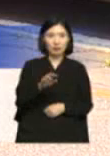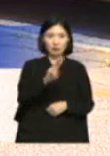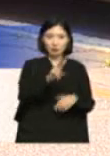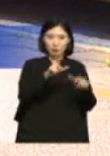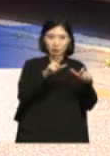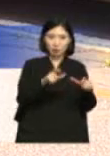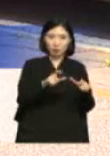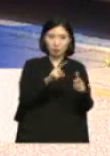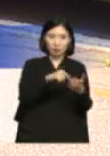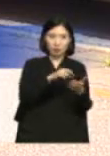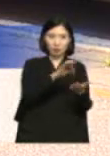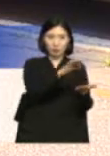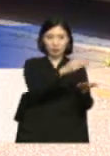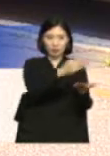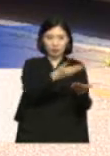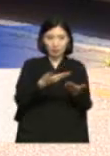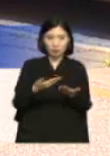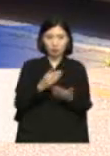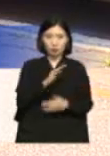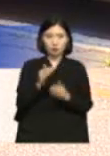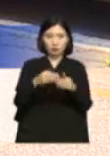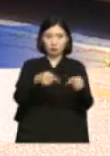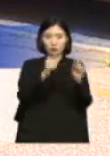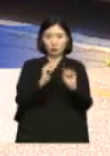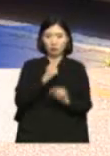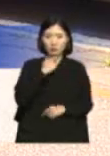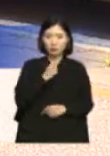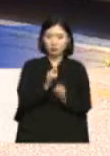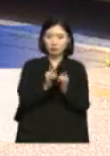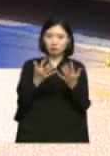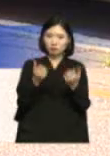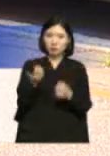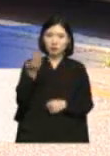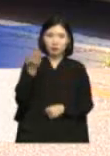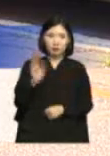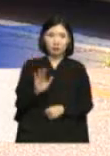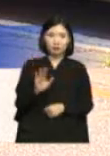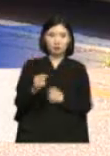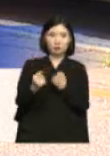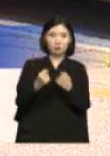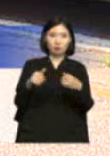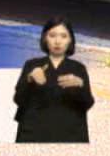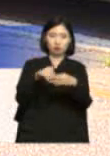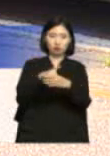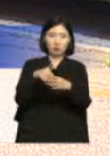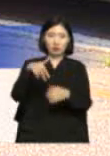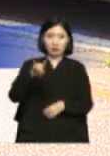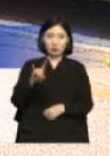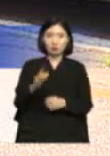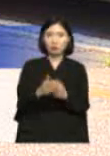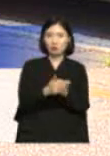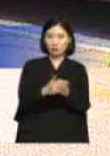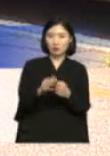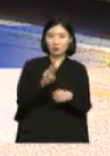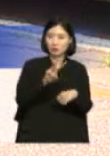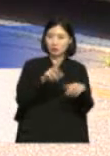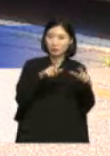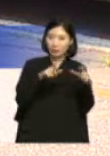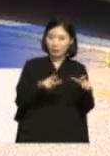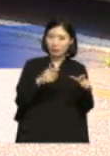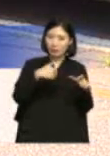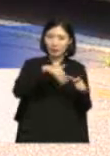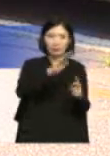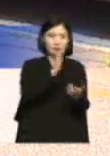권역에서 받아서 우리 집에 오고 싶은 사람이 굉장히 많았는데도 이쪽에 문화재 저기로 인해서 이쪽이 3권역에